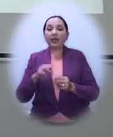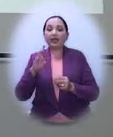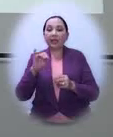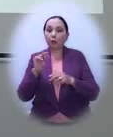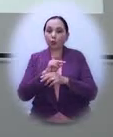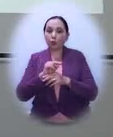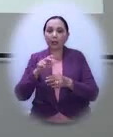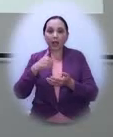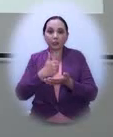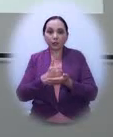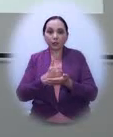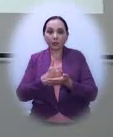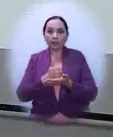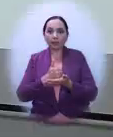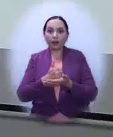Termosozlagich asosan